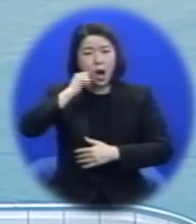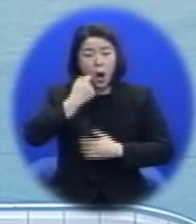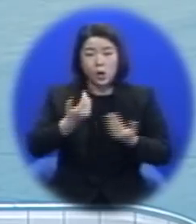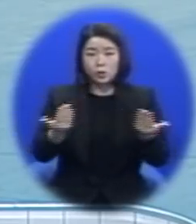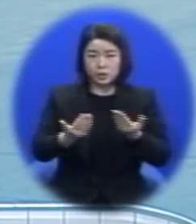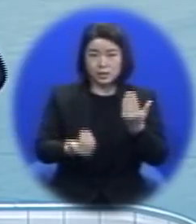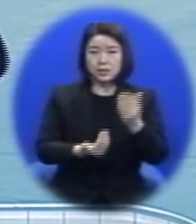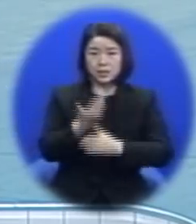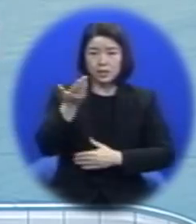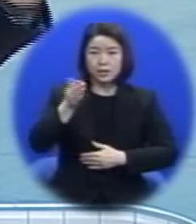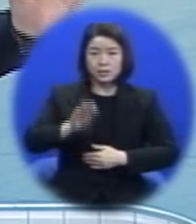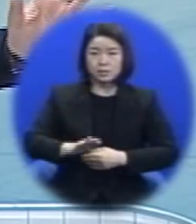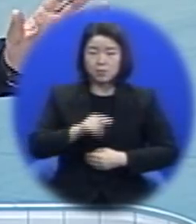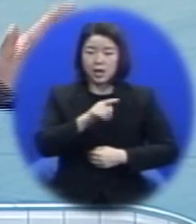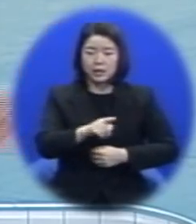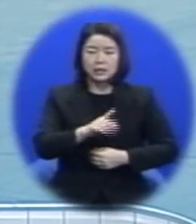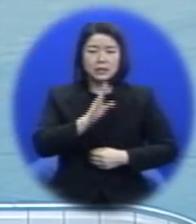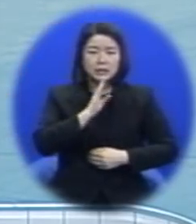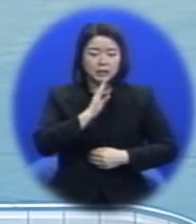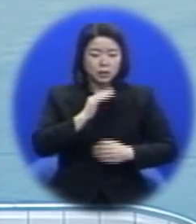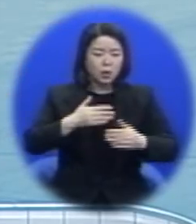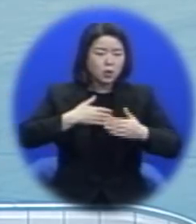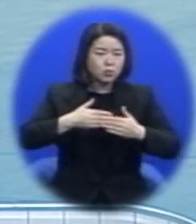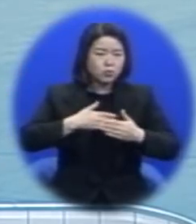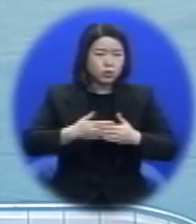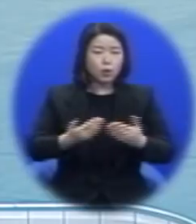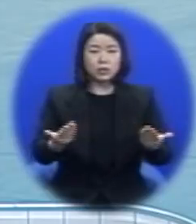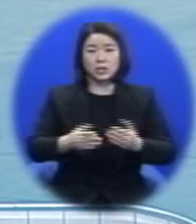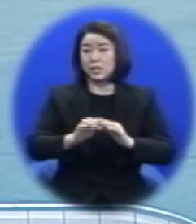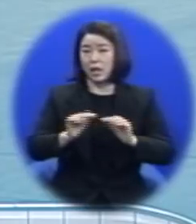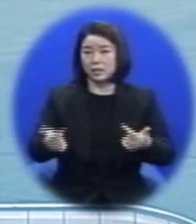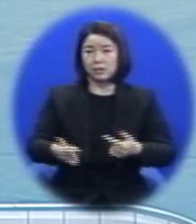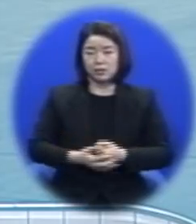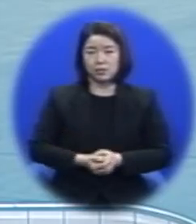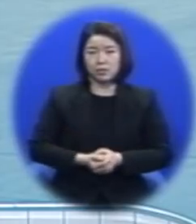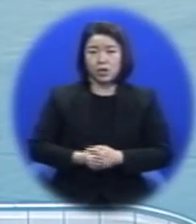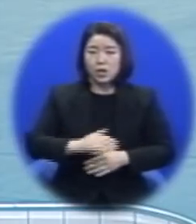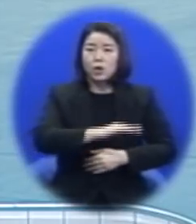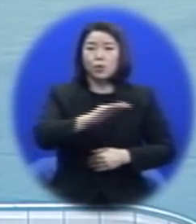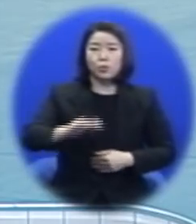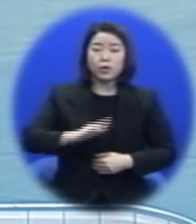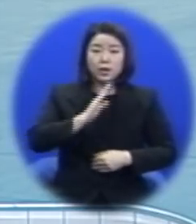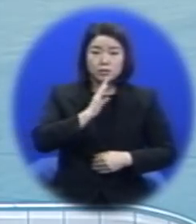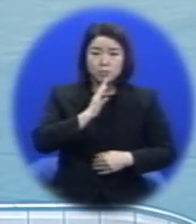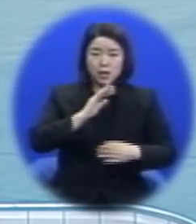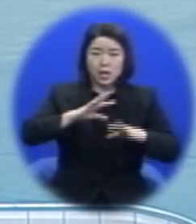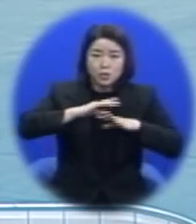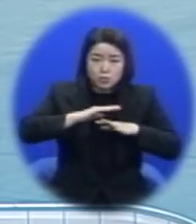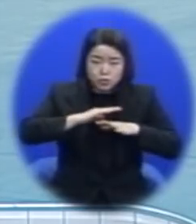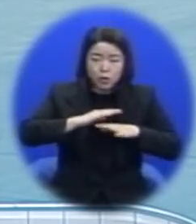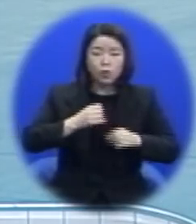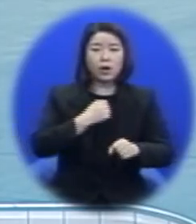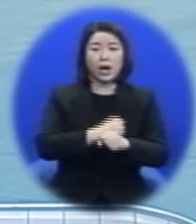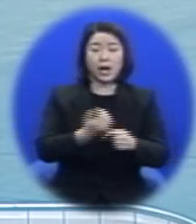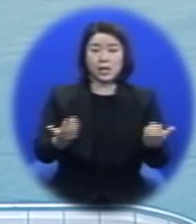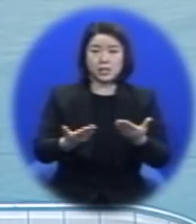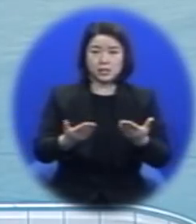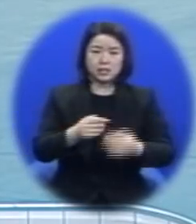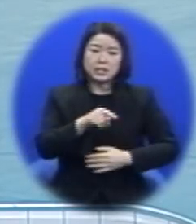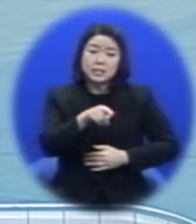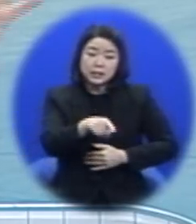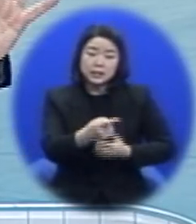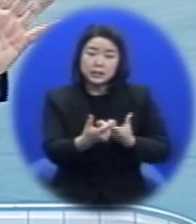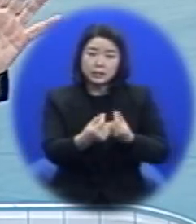생기지만 그건 실제로는 두려운 게 아닙니다. 우리가 정말 두려워해야 될 것은 그런